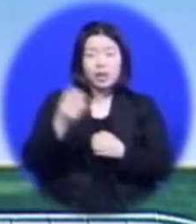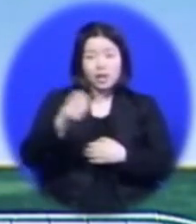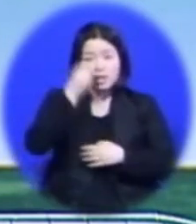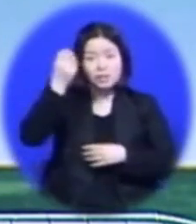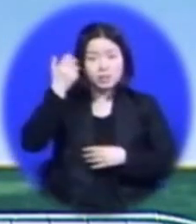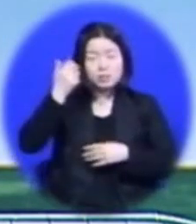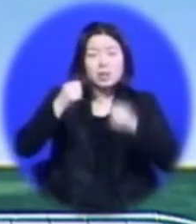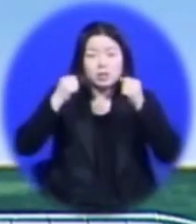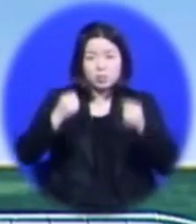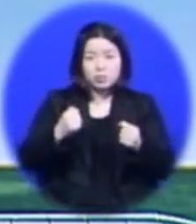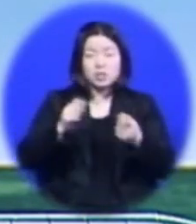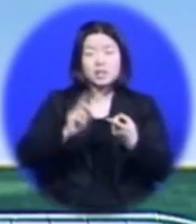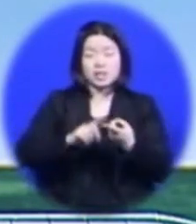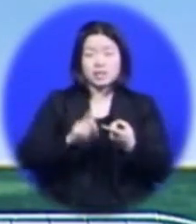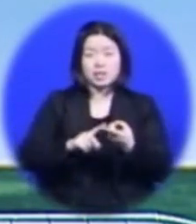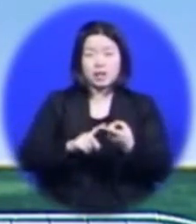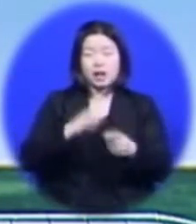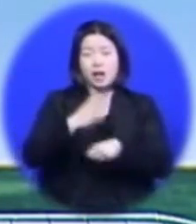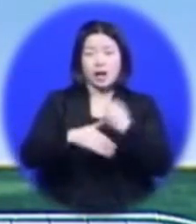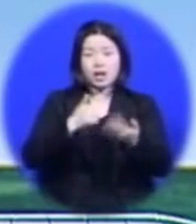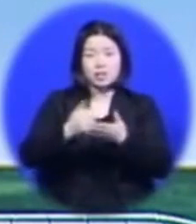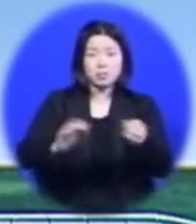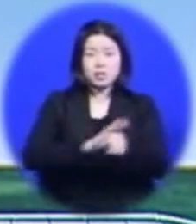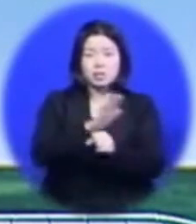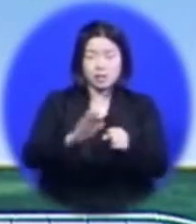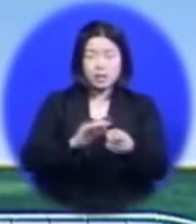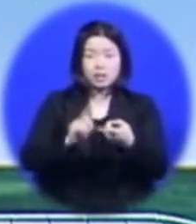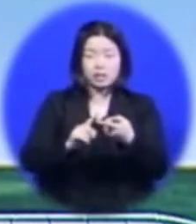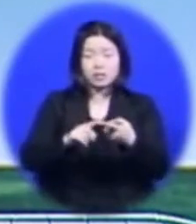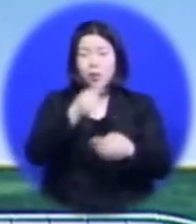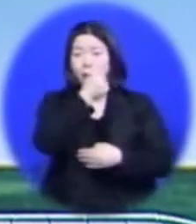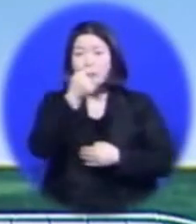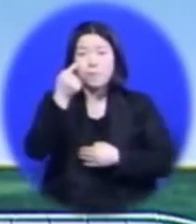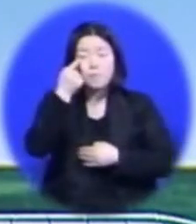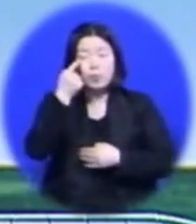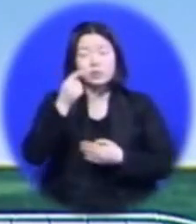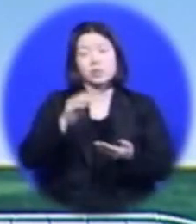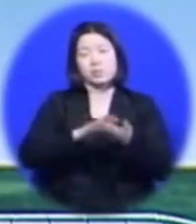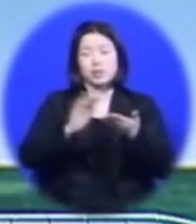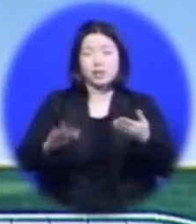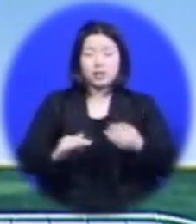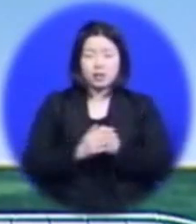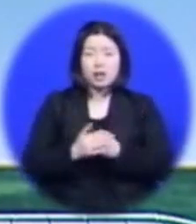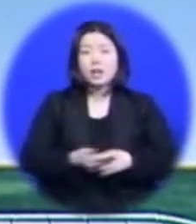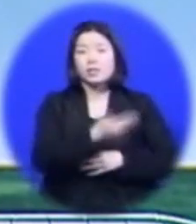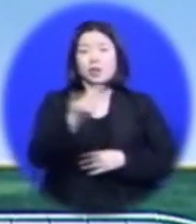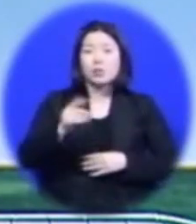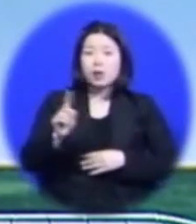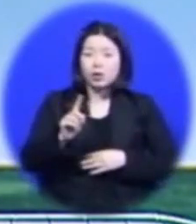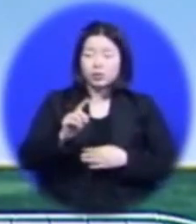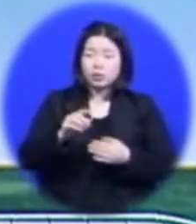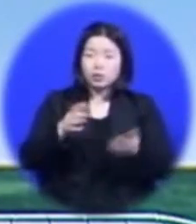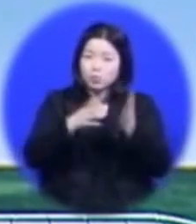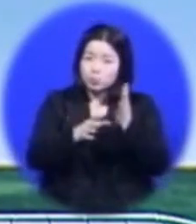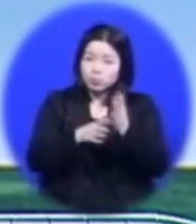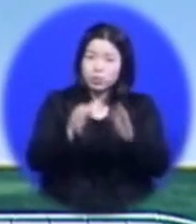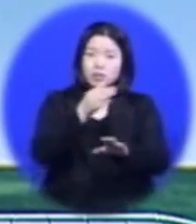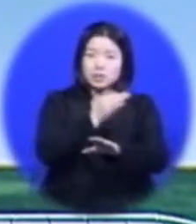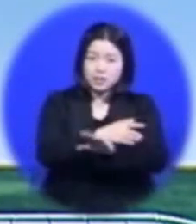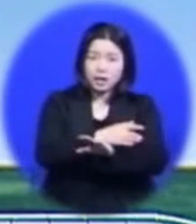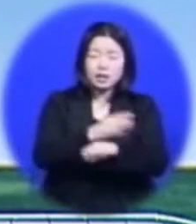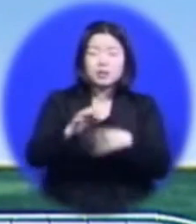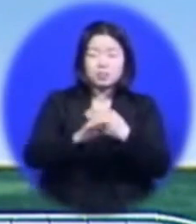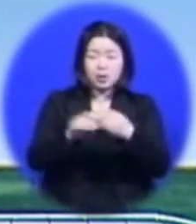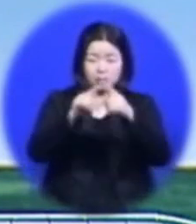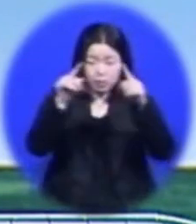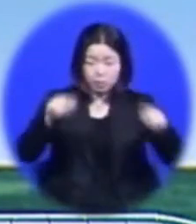성령님의 존재 자체가 하나님의 사랑의 보증이세요. 여러분 어떤 물건을 사면 보증서를